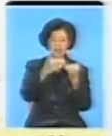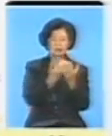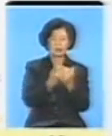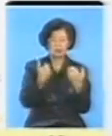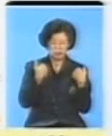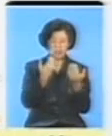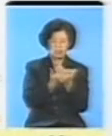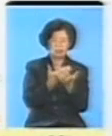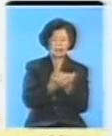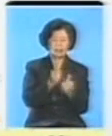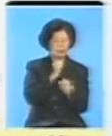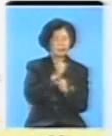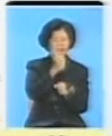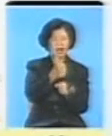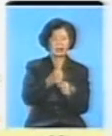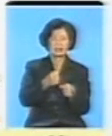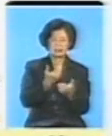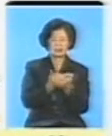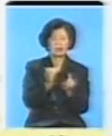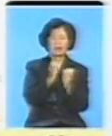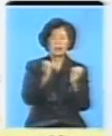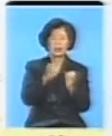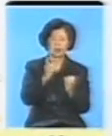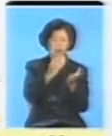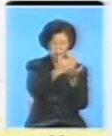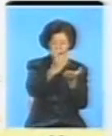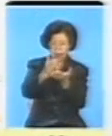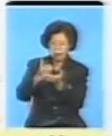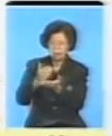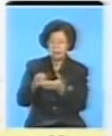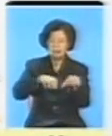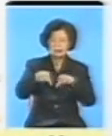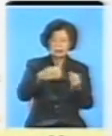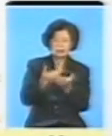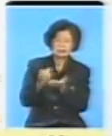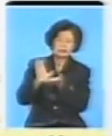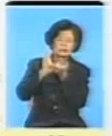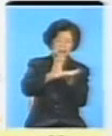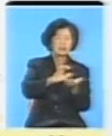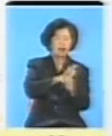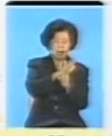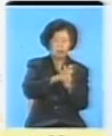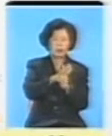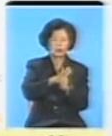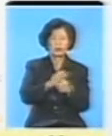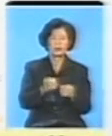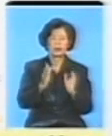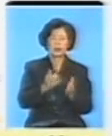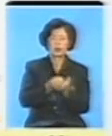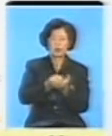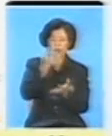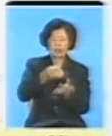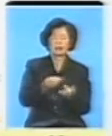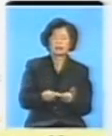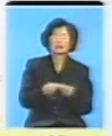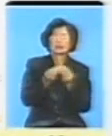ไม่มีอย่าเพิ่งพูดกันว่าจะเอาเท่านั้นเท่านี้ก็ต้องคัดสรรปันส่วนจัดสรรงบประมาณให้เหมาะสมเพียงแต่ให้มันทั่วถึงให้มากกว่าคนรวยก็ต้องเสียสละบ้างนะครับทำ